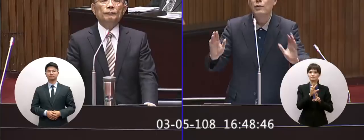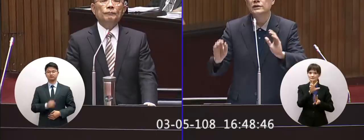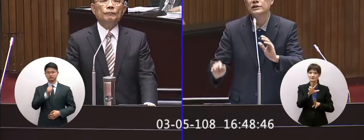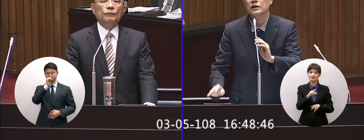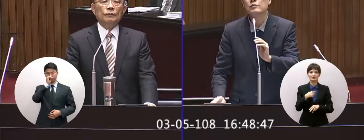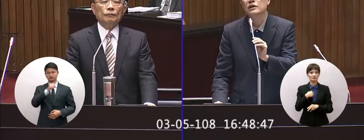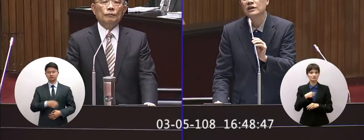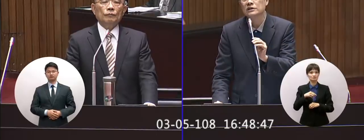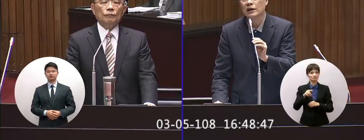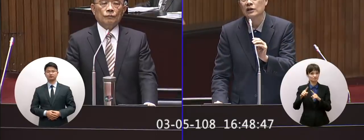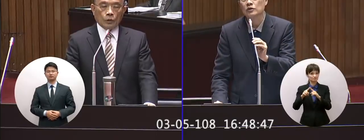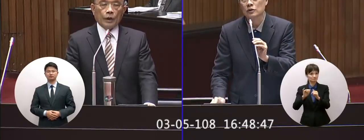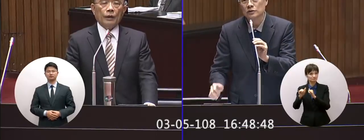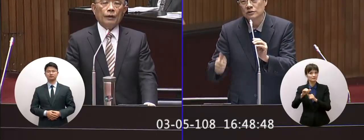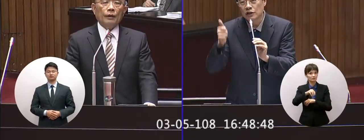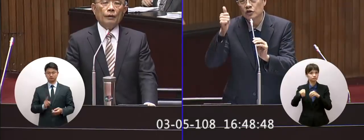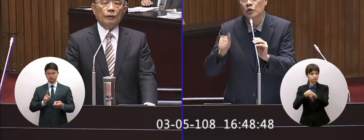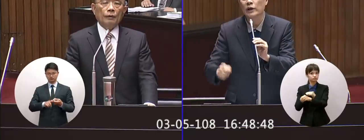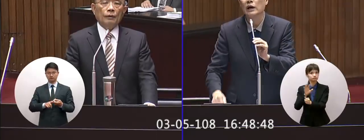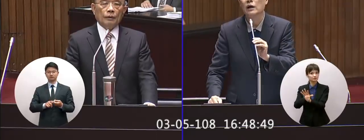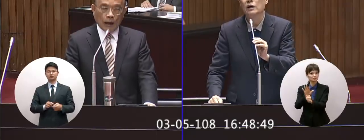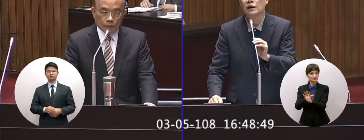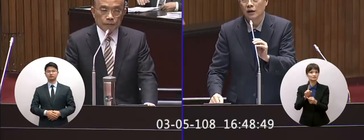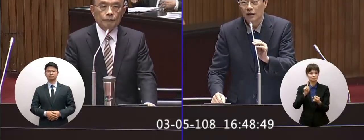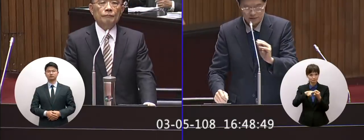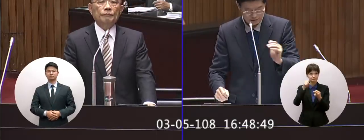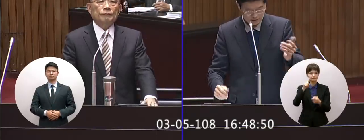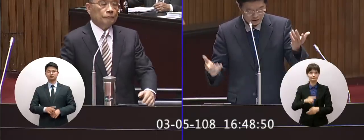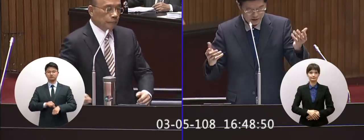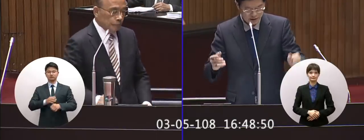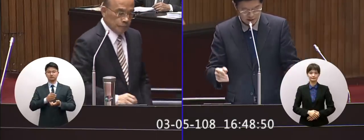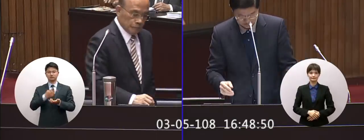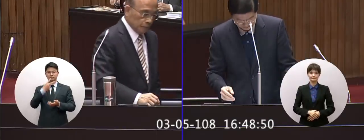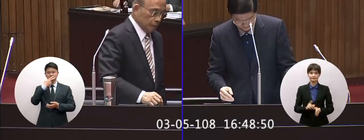在老百姓、人民的立场来做，这个就。